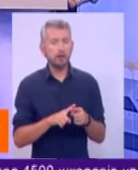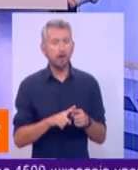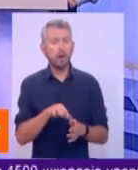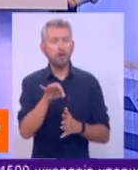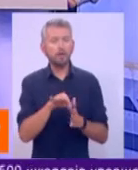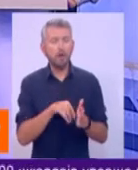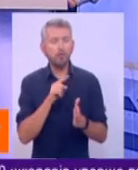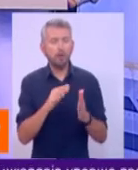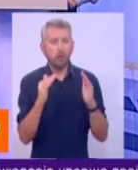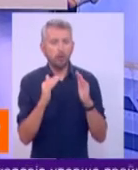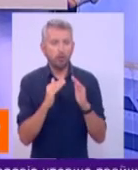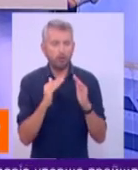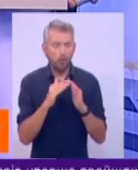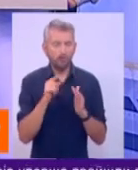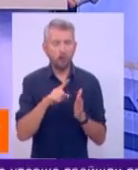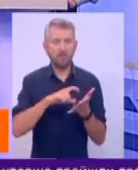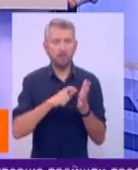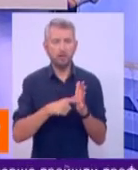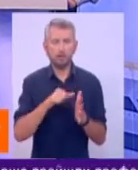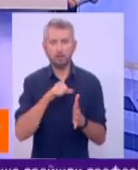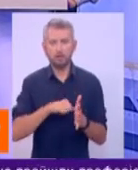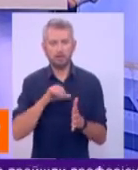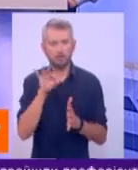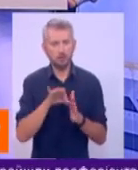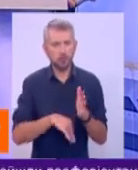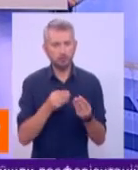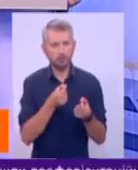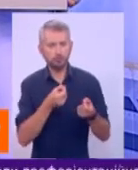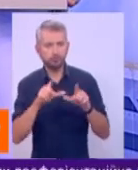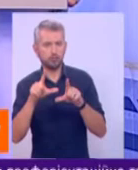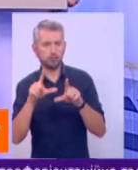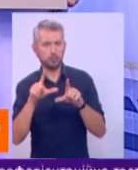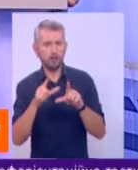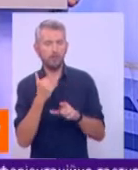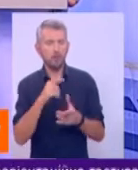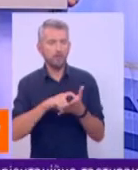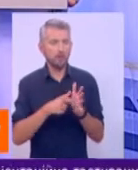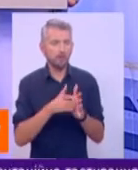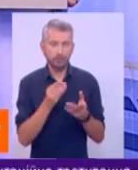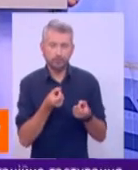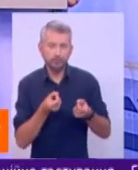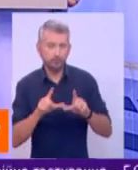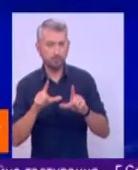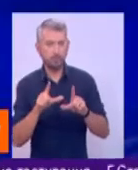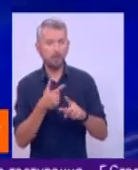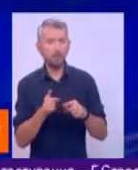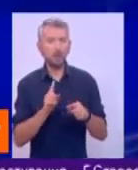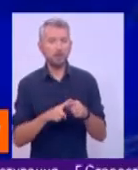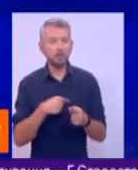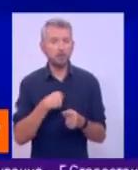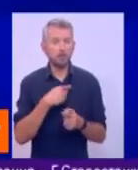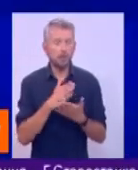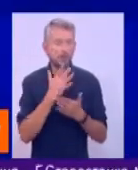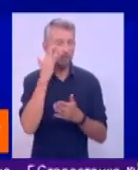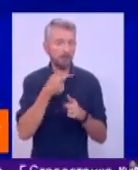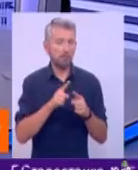сразу же это жилье. Это сразу же капіталізує ваші квартири, тому я думаю, що є смисл об